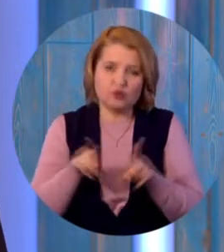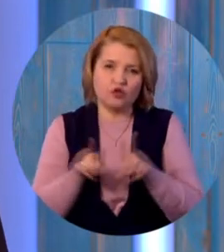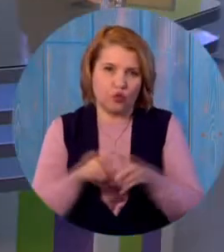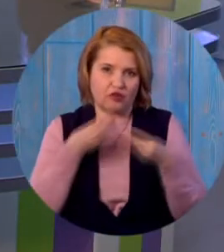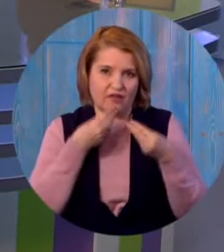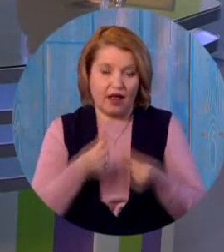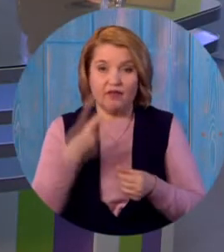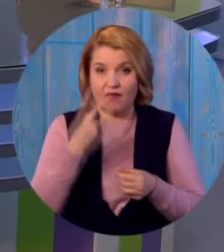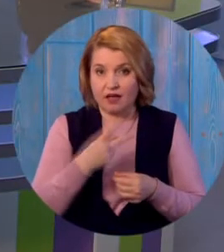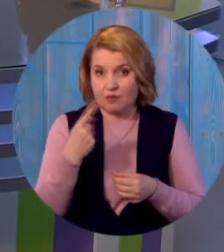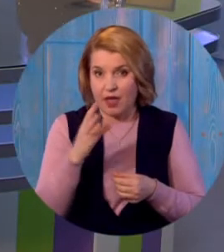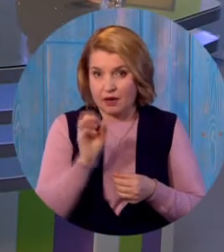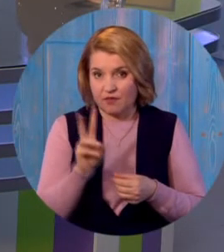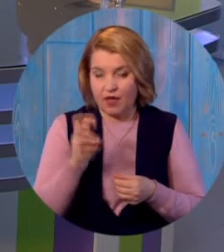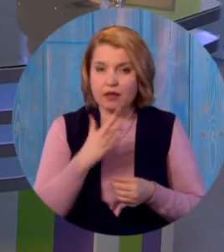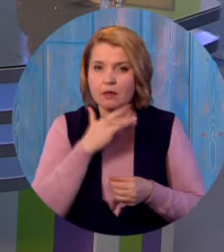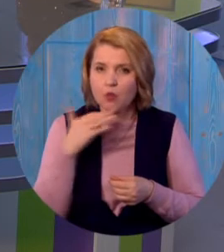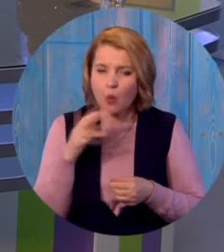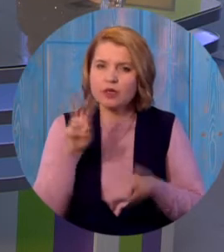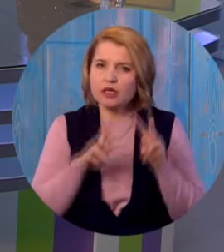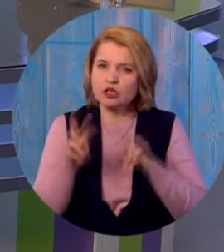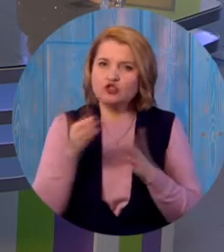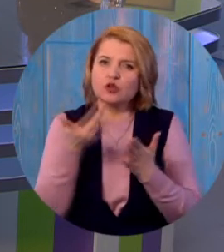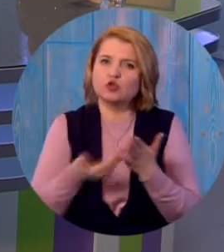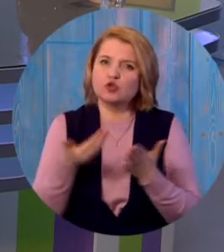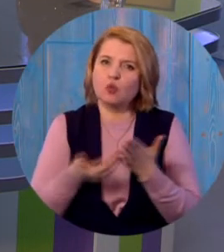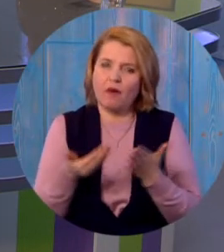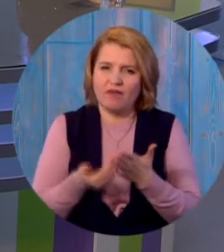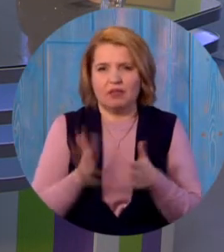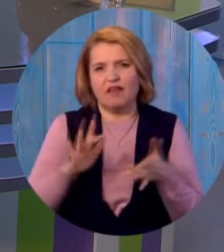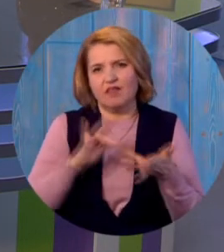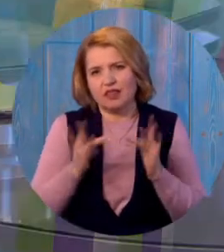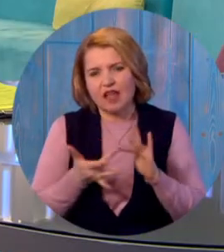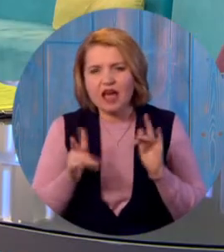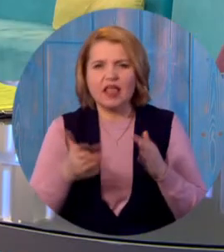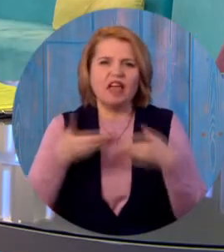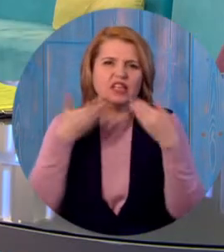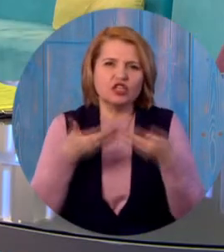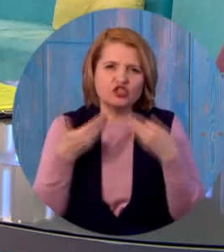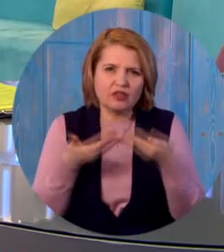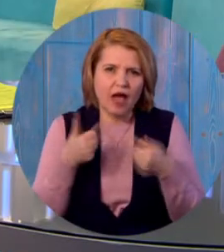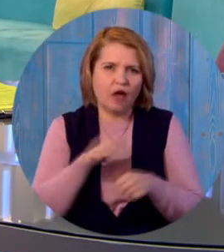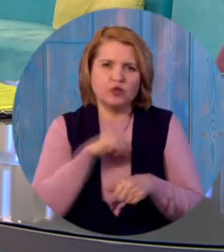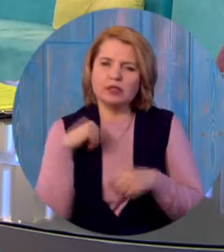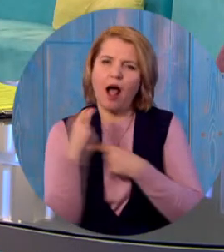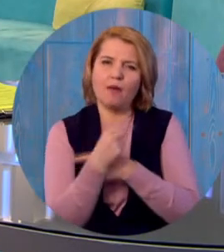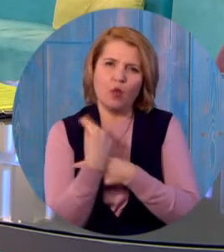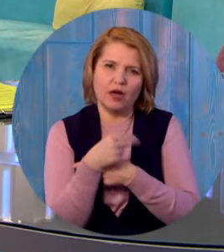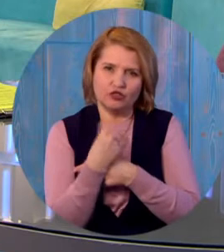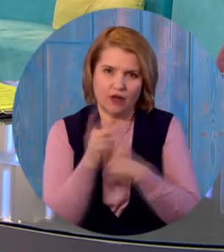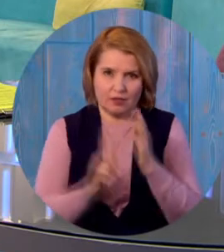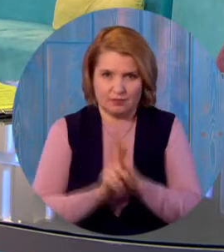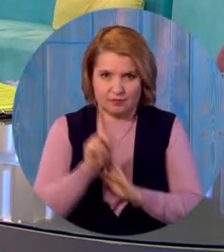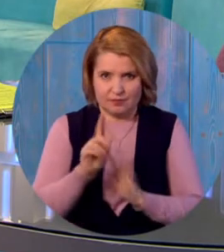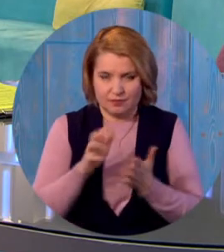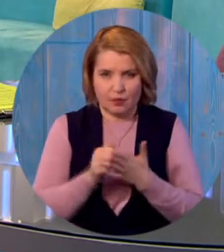В 21 веке многие из нас ищут совета, если не доктор, то где? В интернете. Начитаются чего-то, занимаются самолечением, думают,